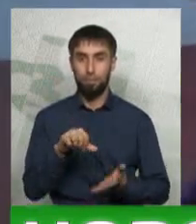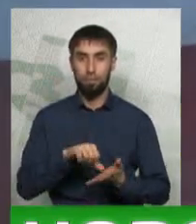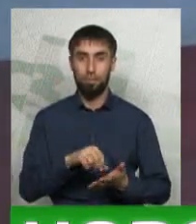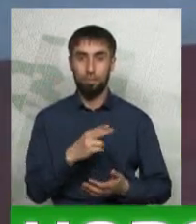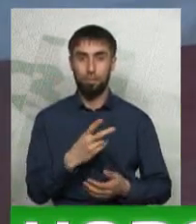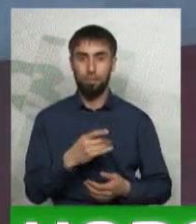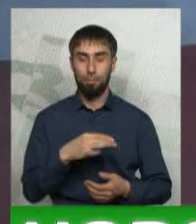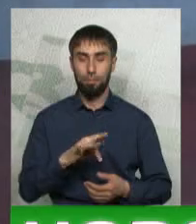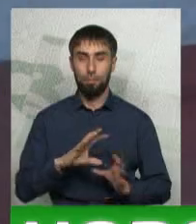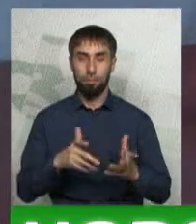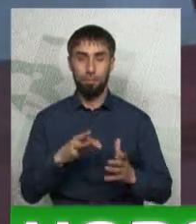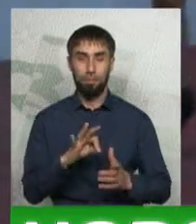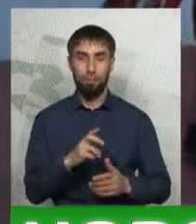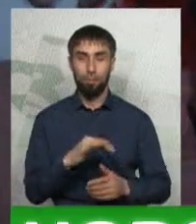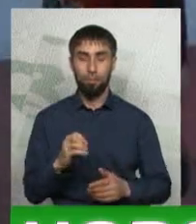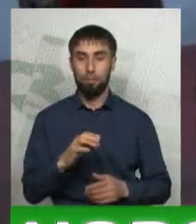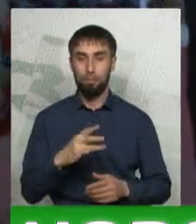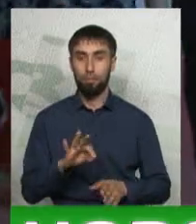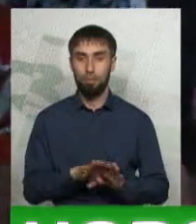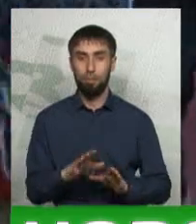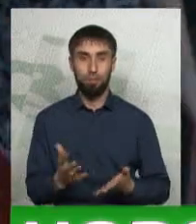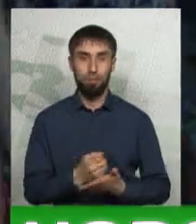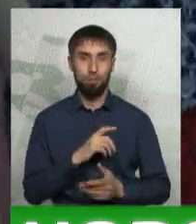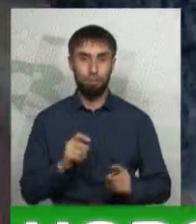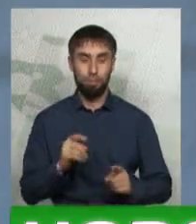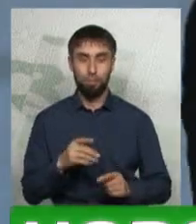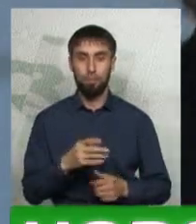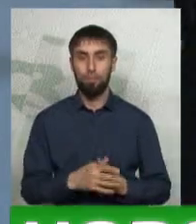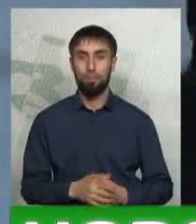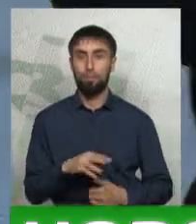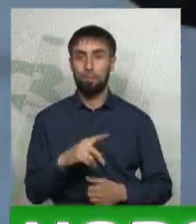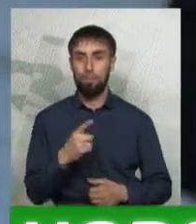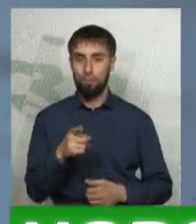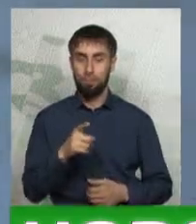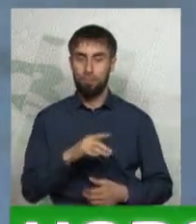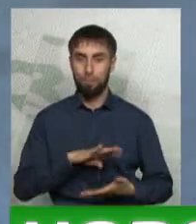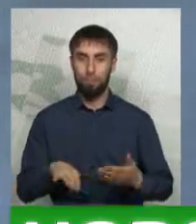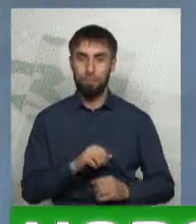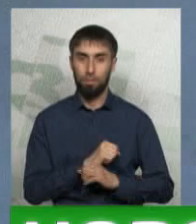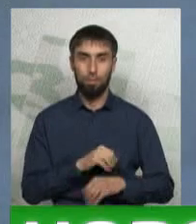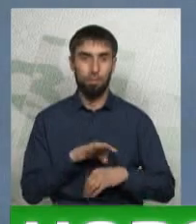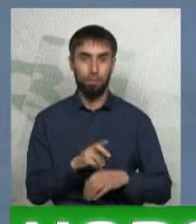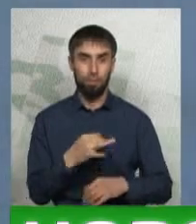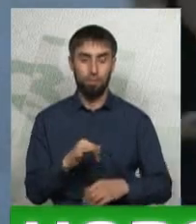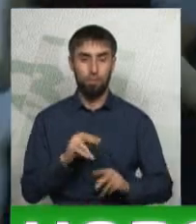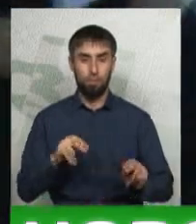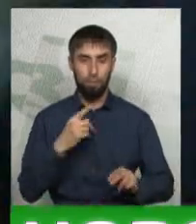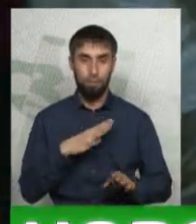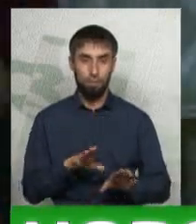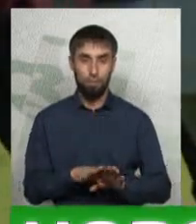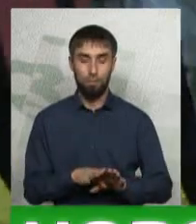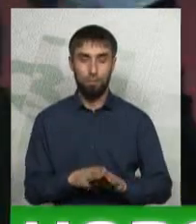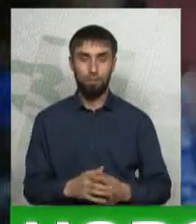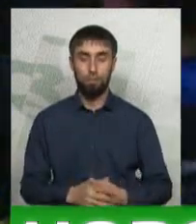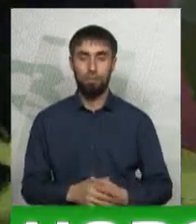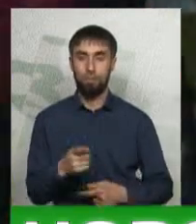на чемпионате мира по боевому самбо, где также взял золото. На «Профайт Микс» он без перерыва проводил бои. Тренер выражается так: хавал